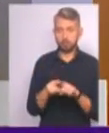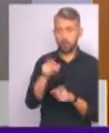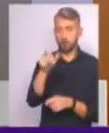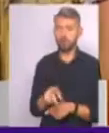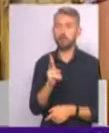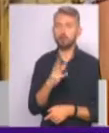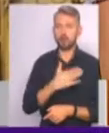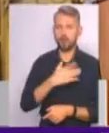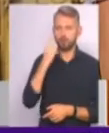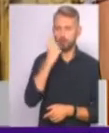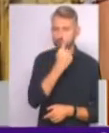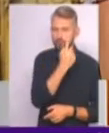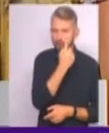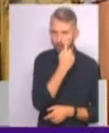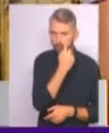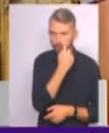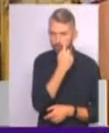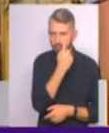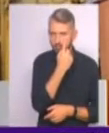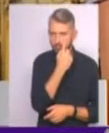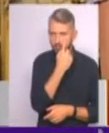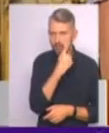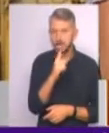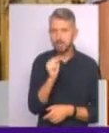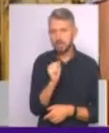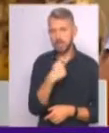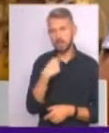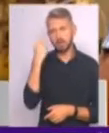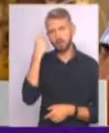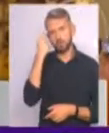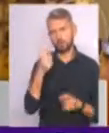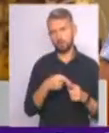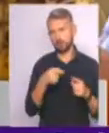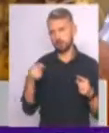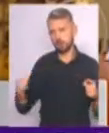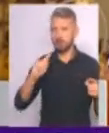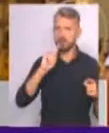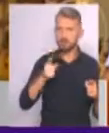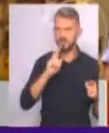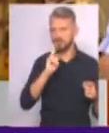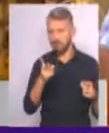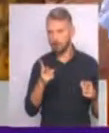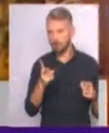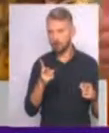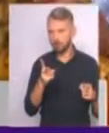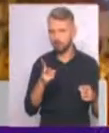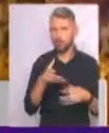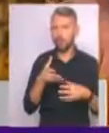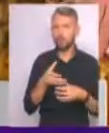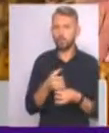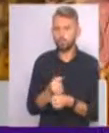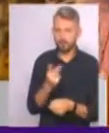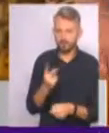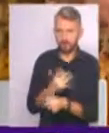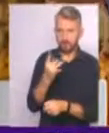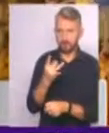на наших очах, так? Да. За, я думаю, за рік чи за два схудла